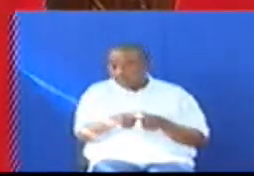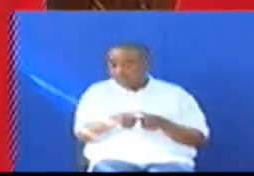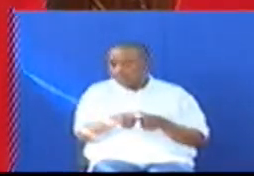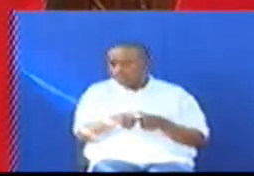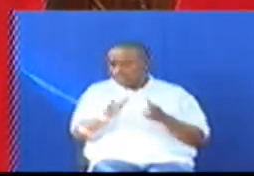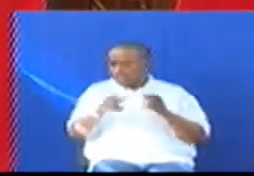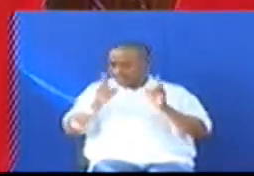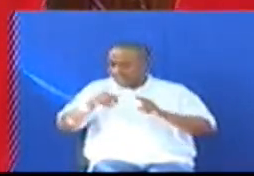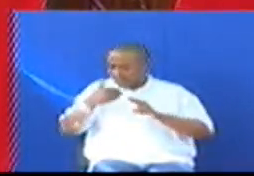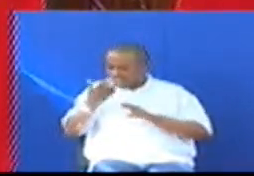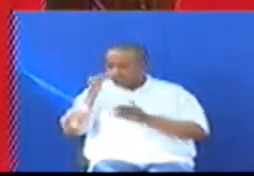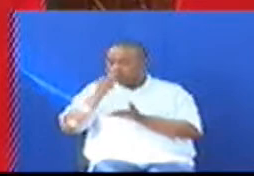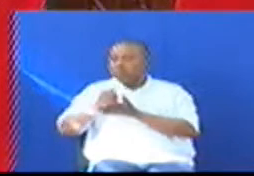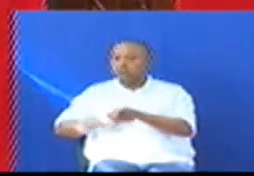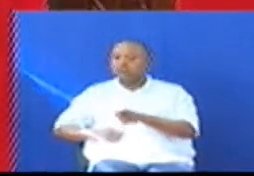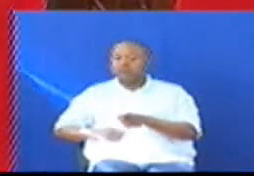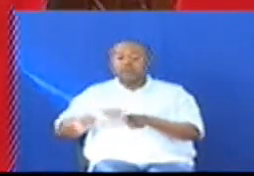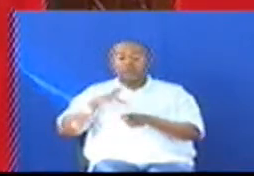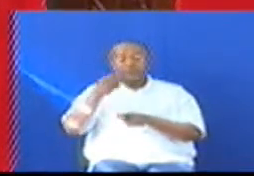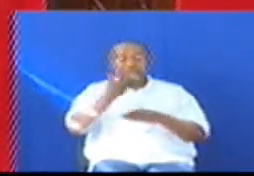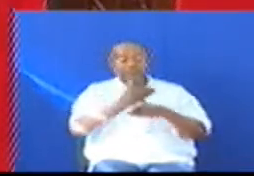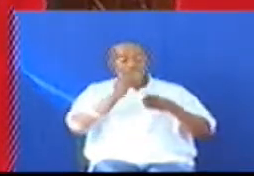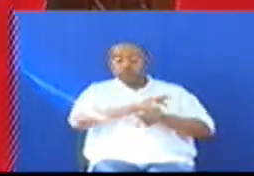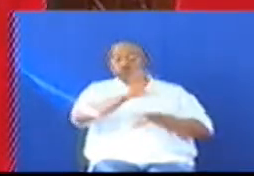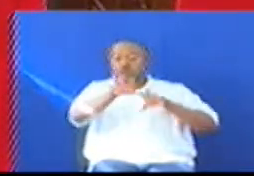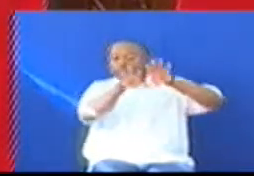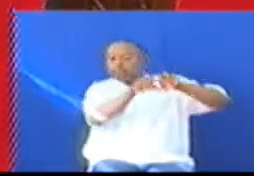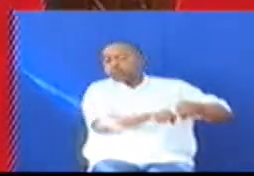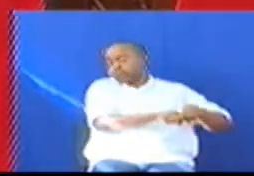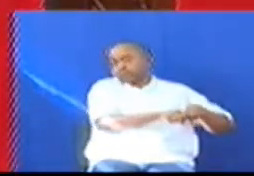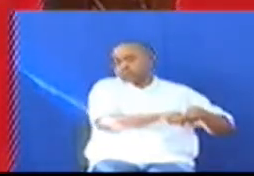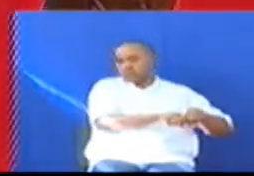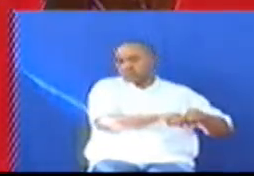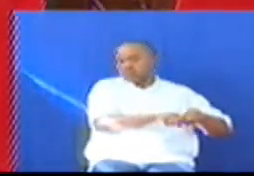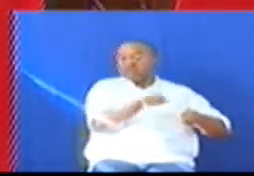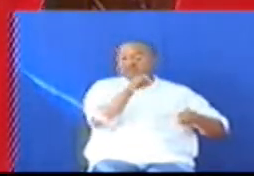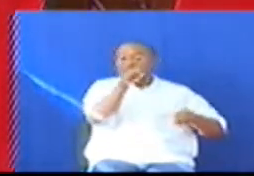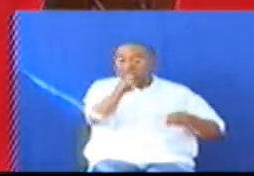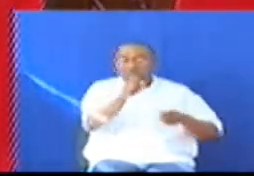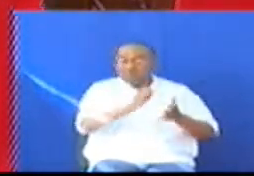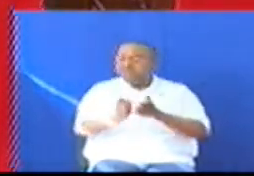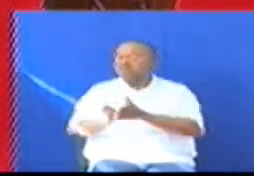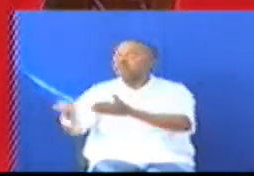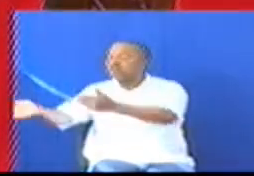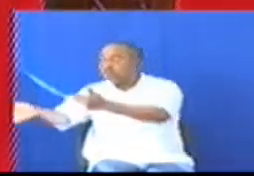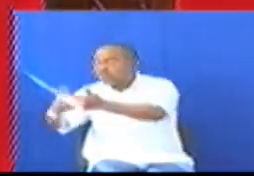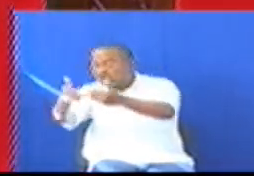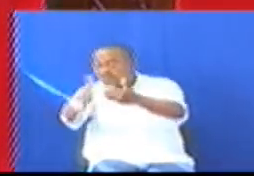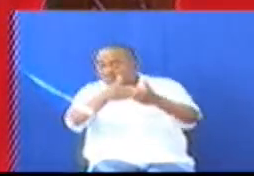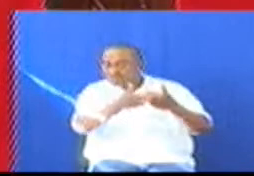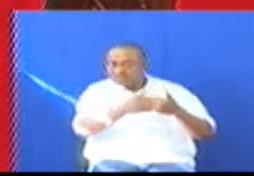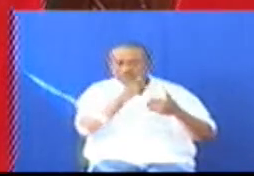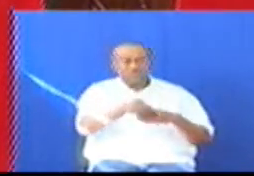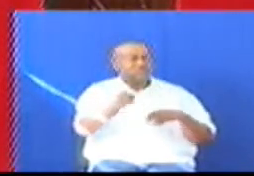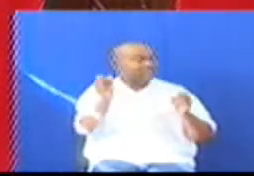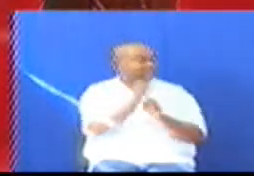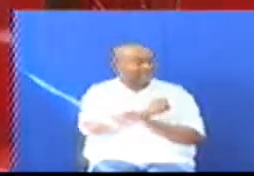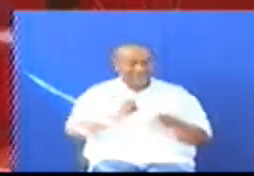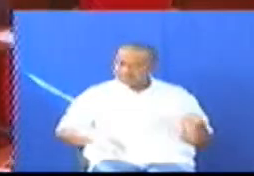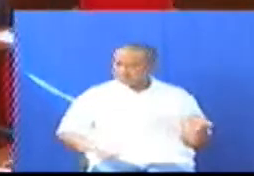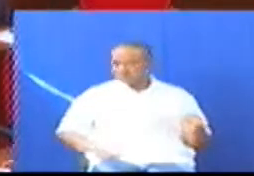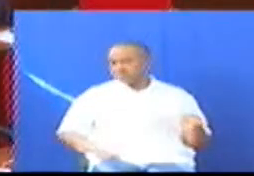ili yaendelee. Lakini fedha zao umezuia, huwape fedha zao, biashara hawafanyi. Haiwezekani Mheshimiwa Spika namna jambo kama